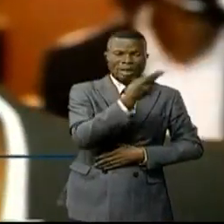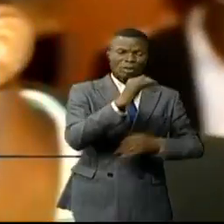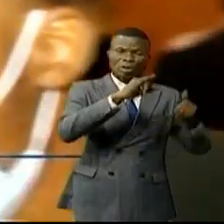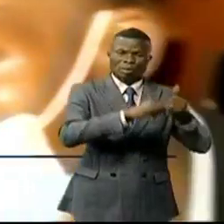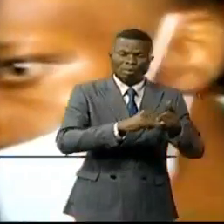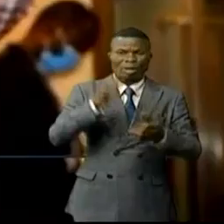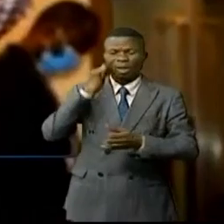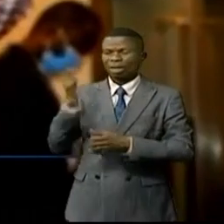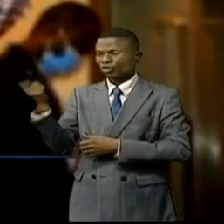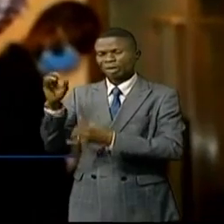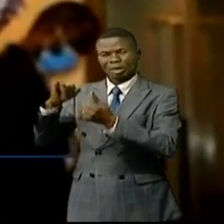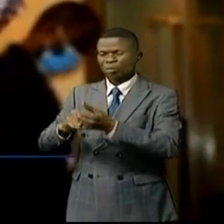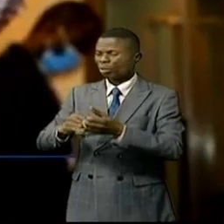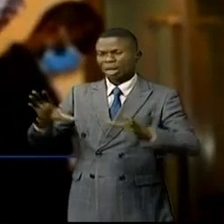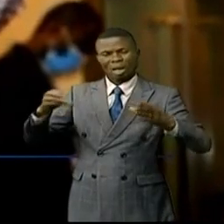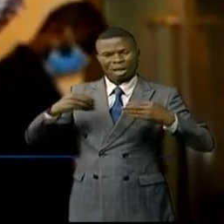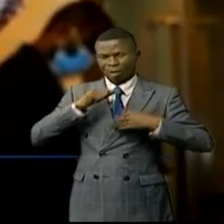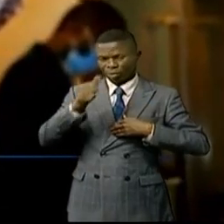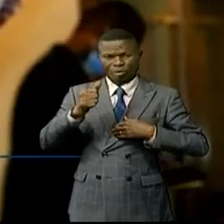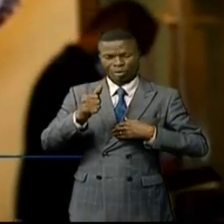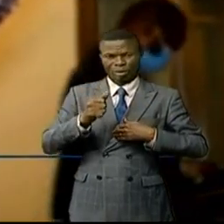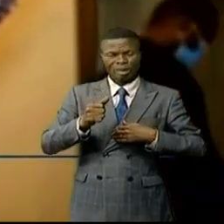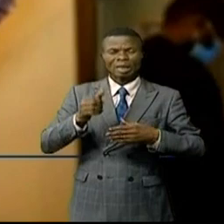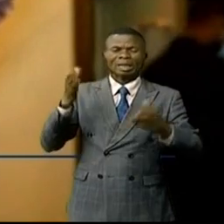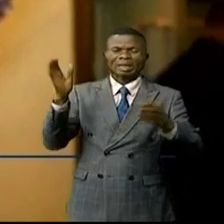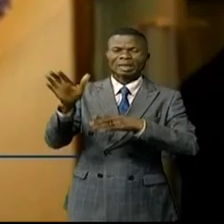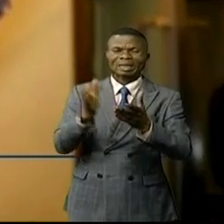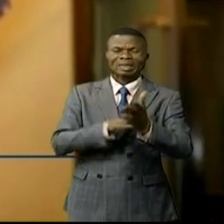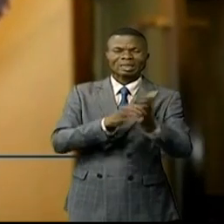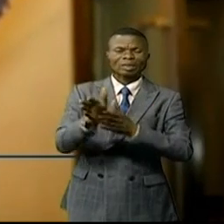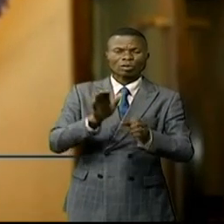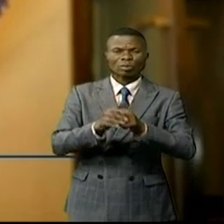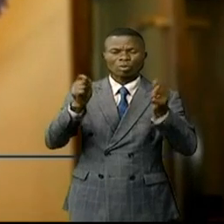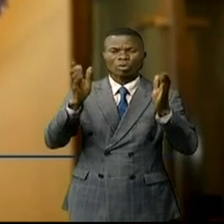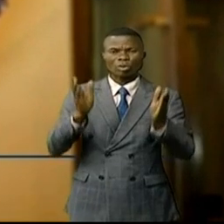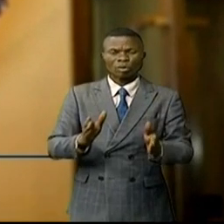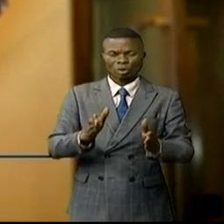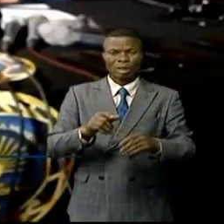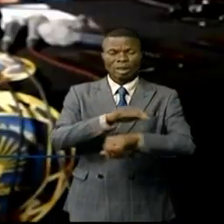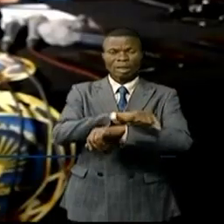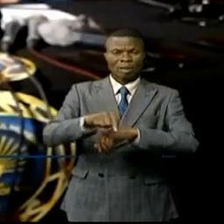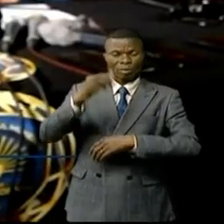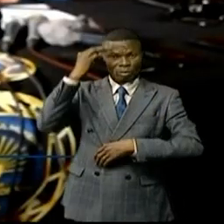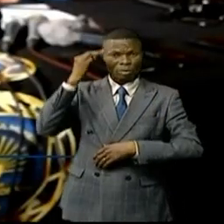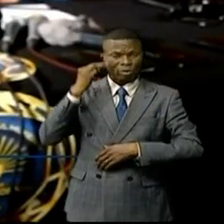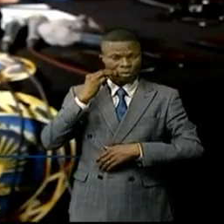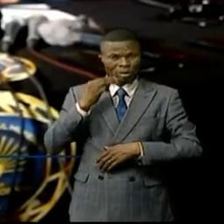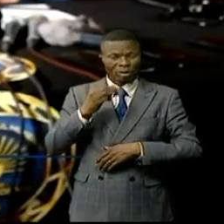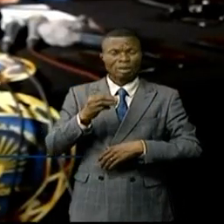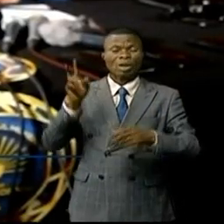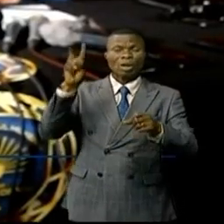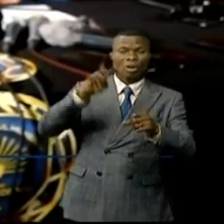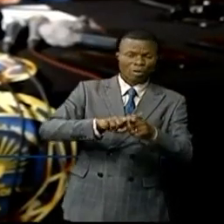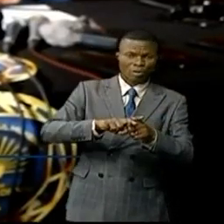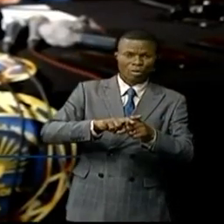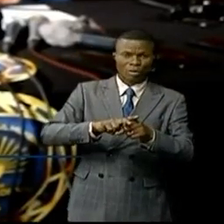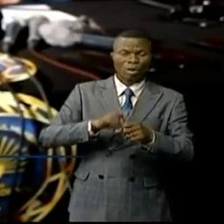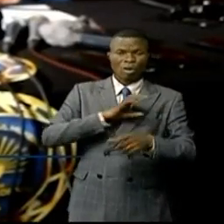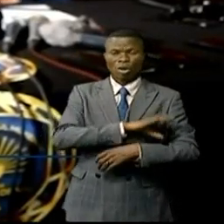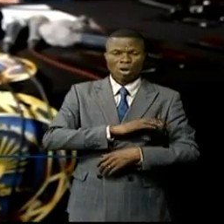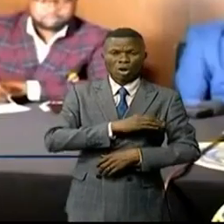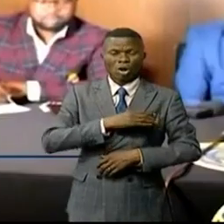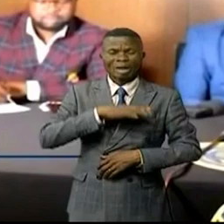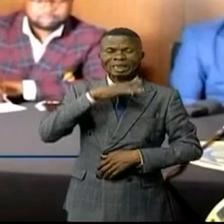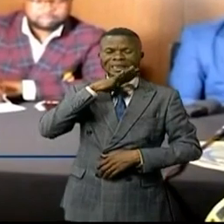dérangent, ont pu comprendre le professionnel de médias. Paul Mukendi et son ministère ont été aussi victimes du comportement